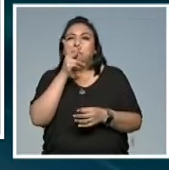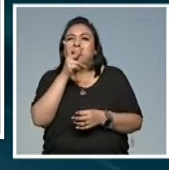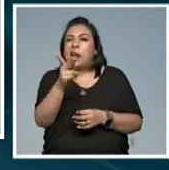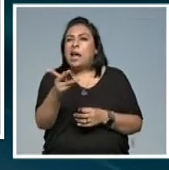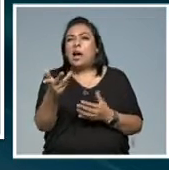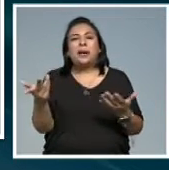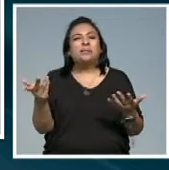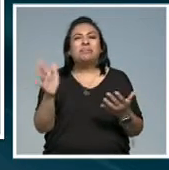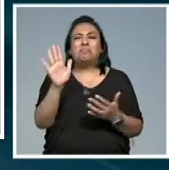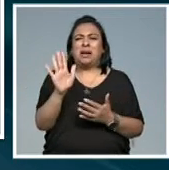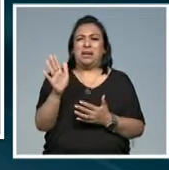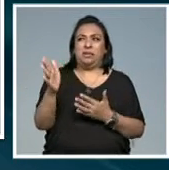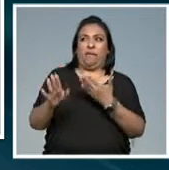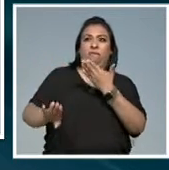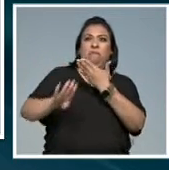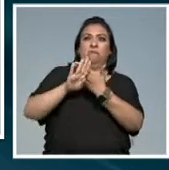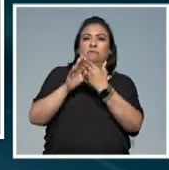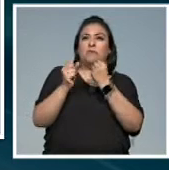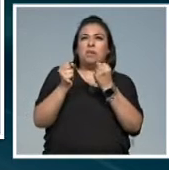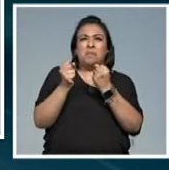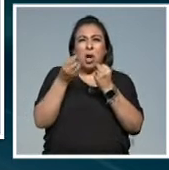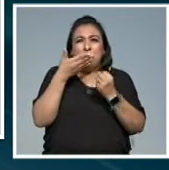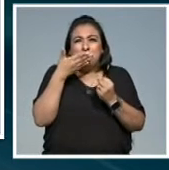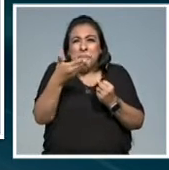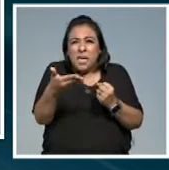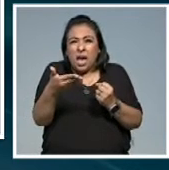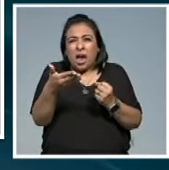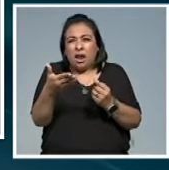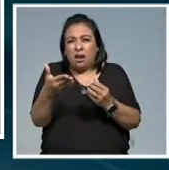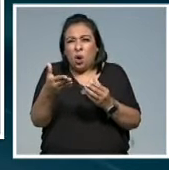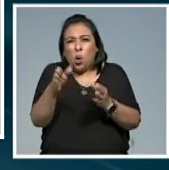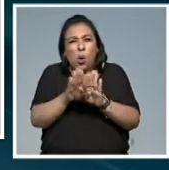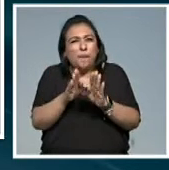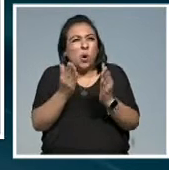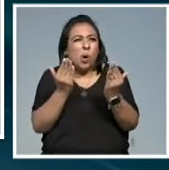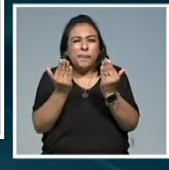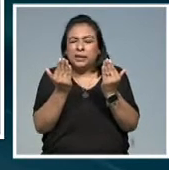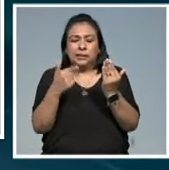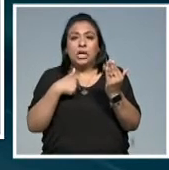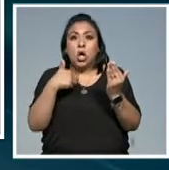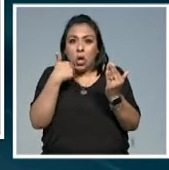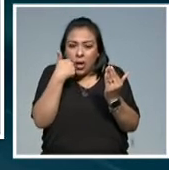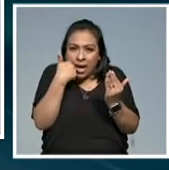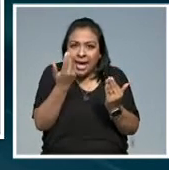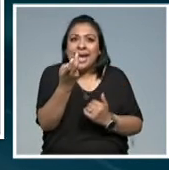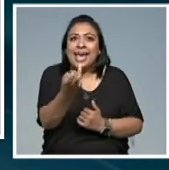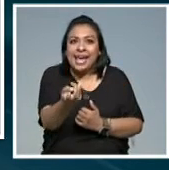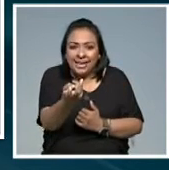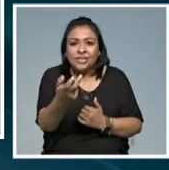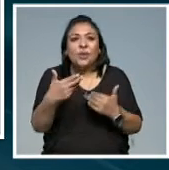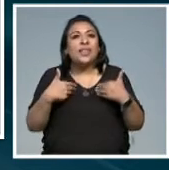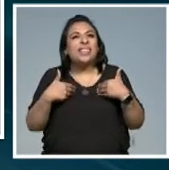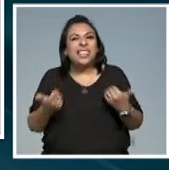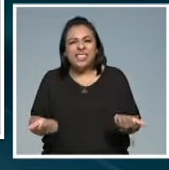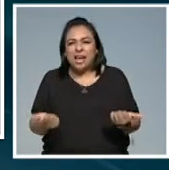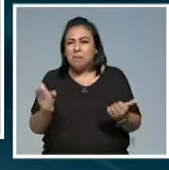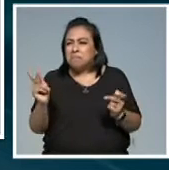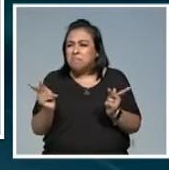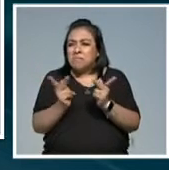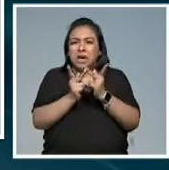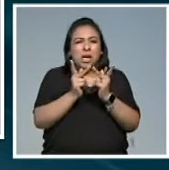sembrare minaccioso perché non hai proprio gli strumenti. E da lì, da questa somiglianza, mi è venuto un po' il tentativo di capire che